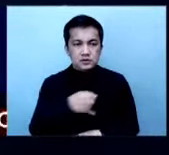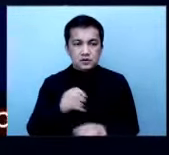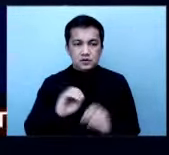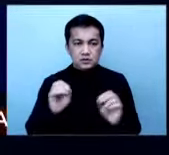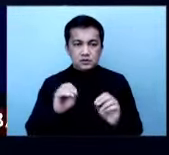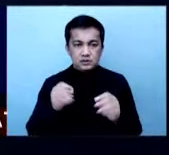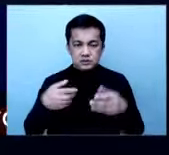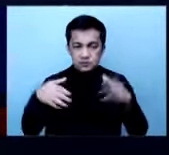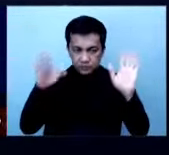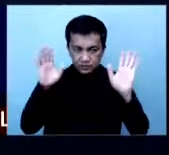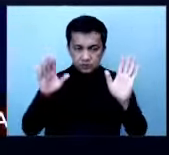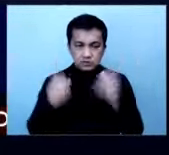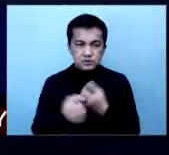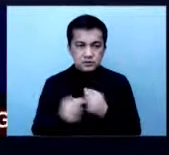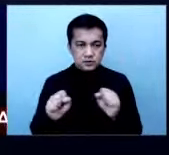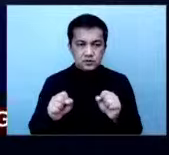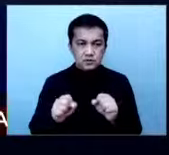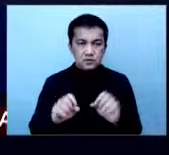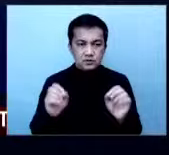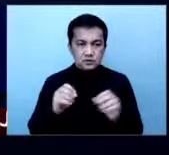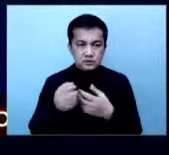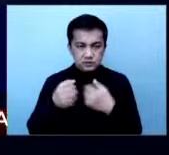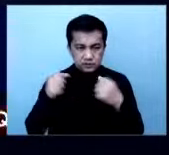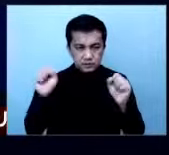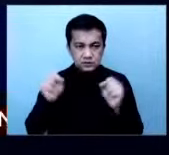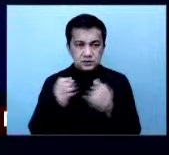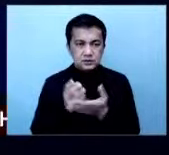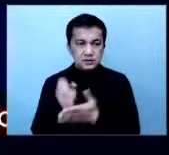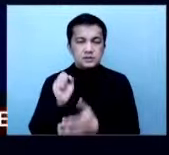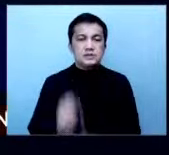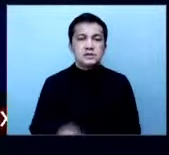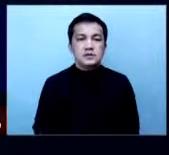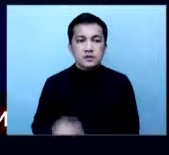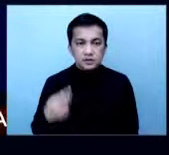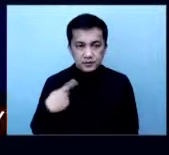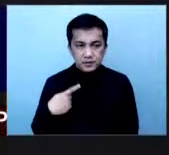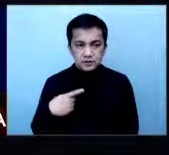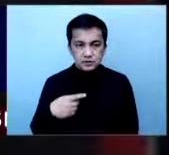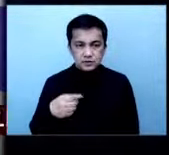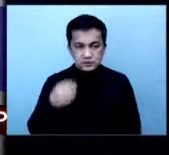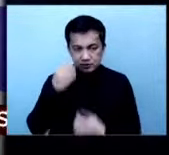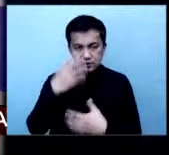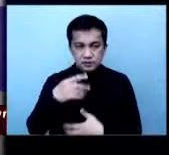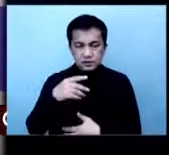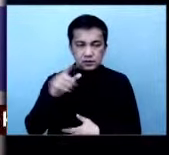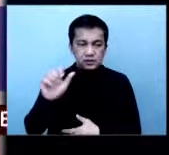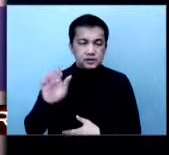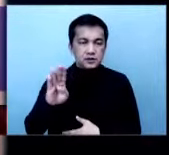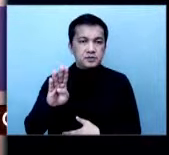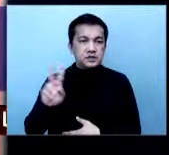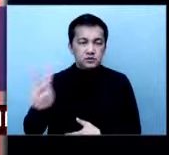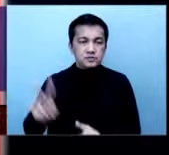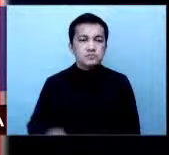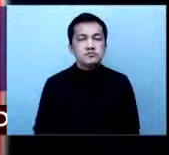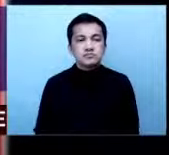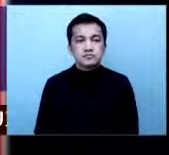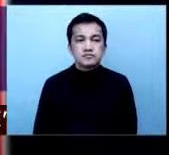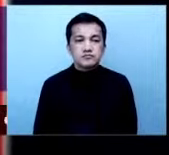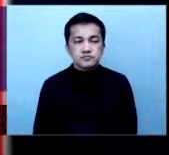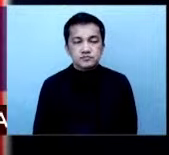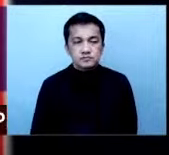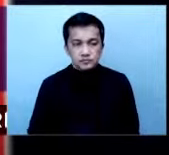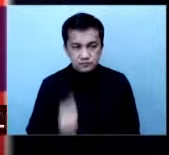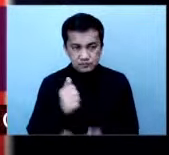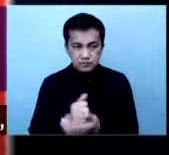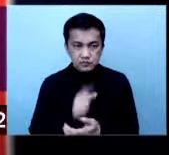soberenya wala pong sinurrender na sovereign rights so Kung meron man sana sabihin ni pbm para makumpirma kung totoo